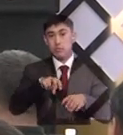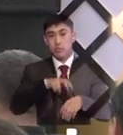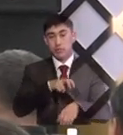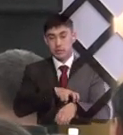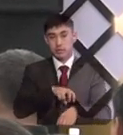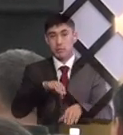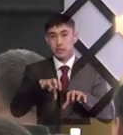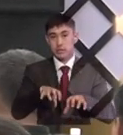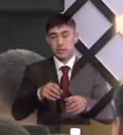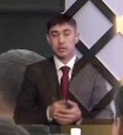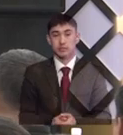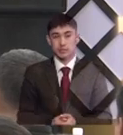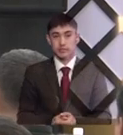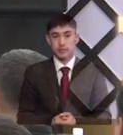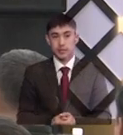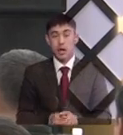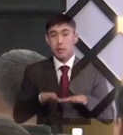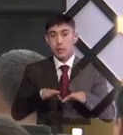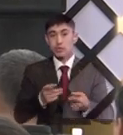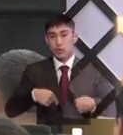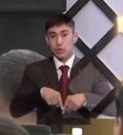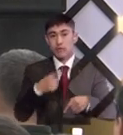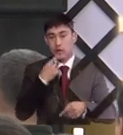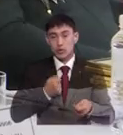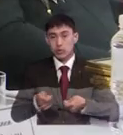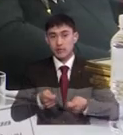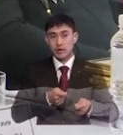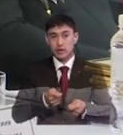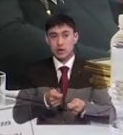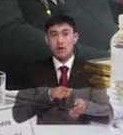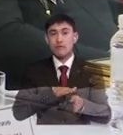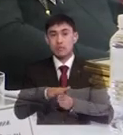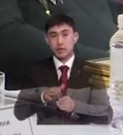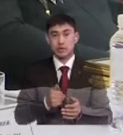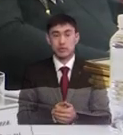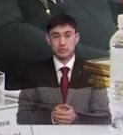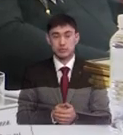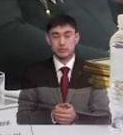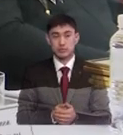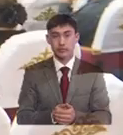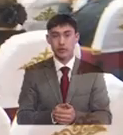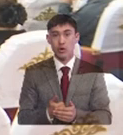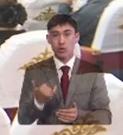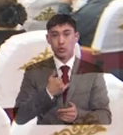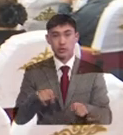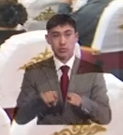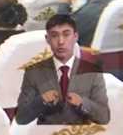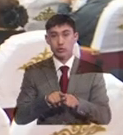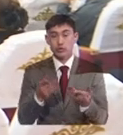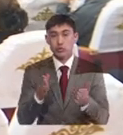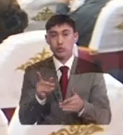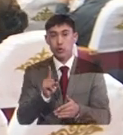комиссии а местные органы военно управления эту работу просто выполняет а то у нас тенденция получается что